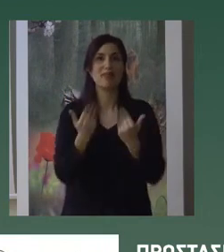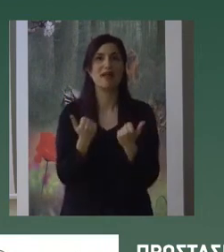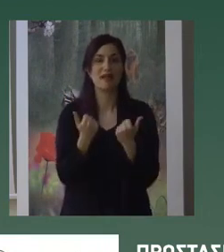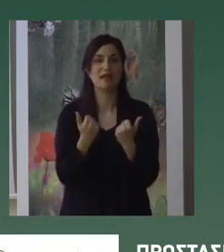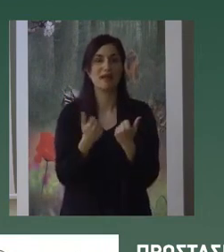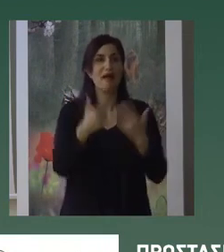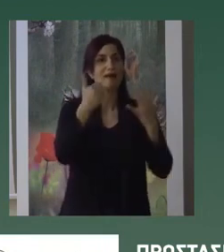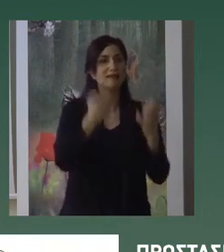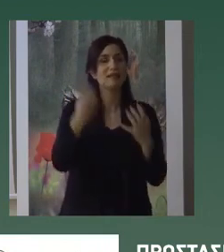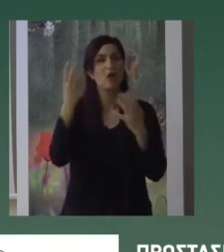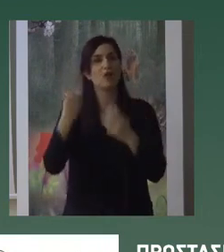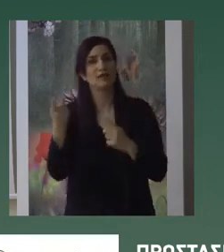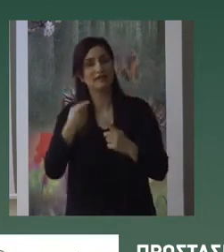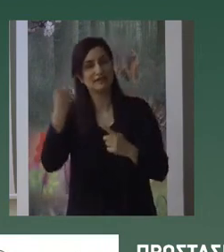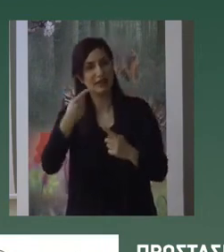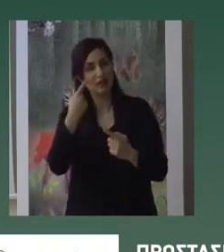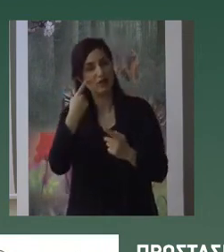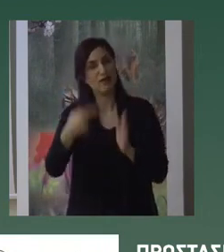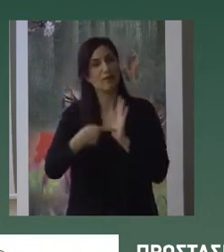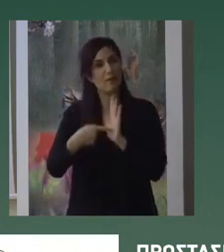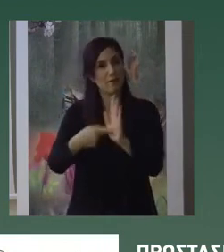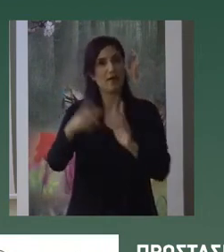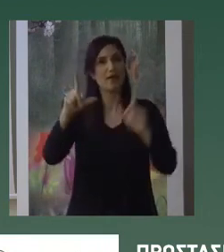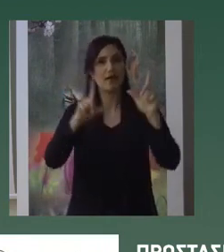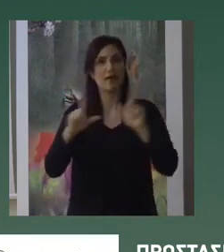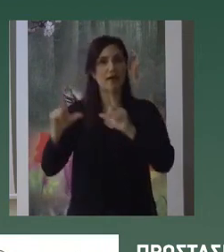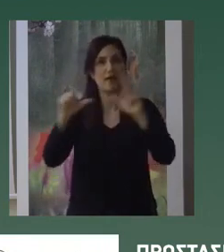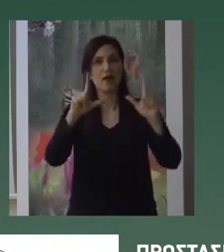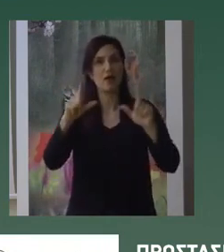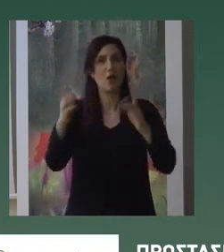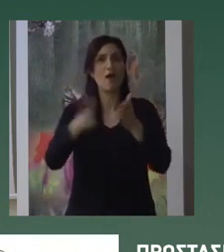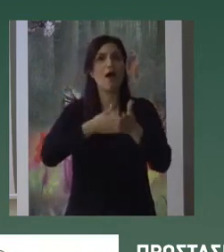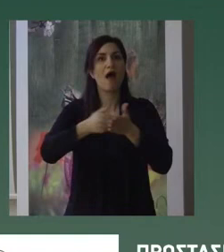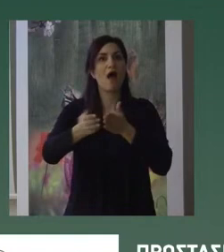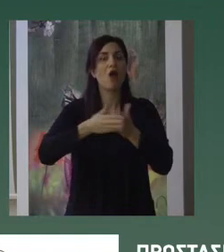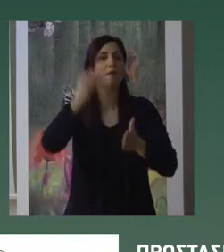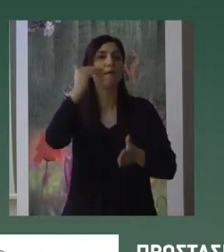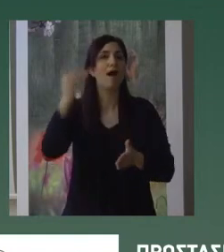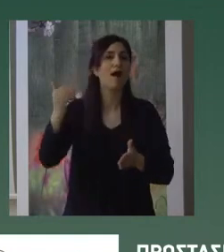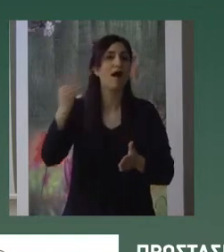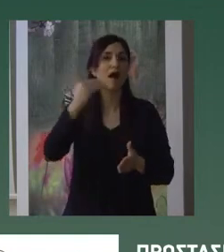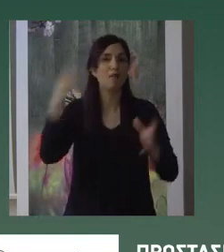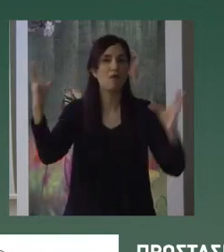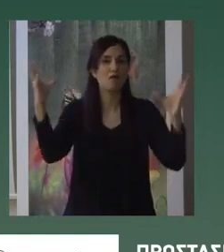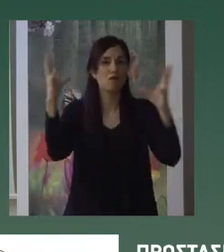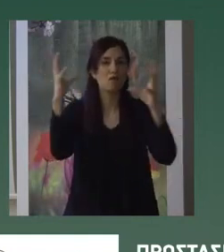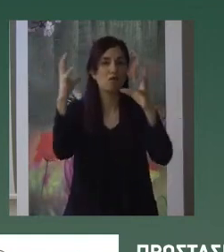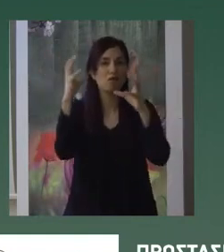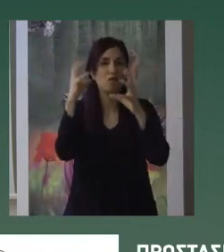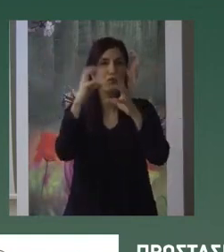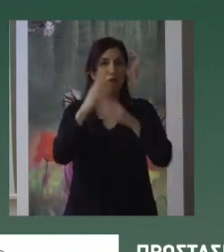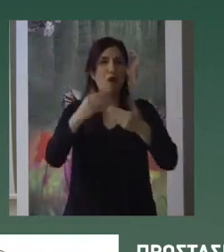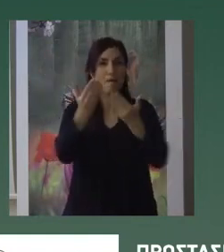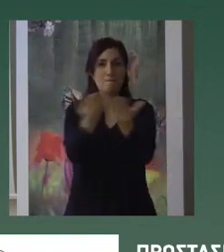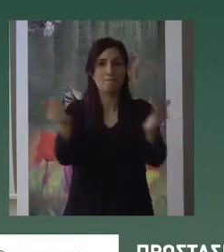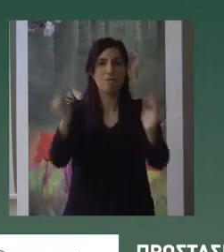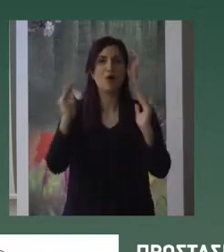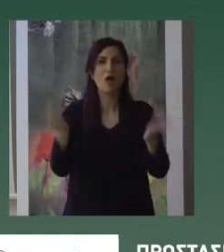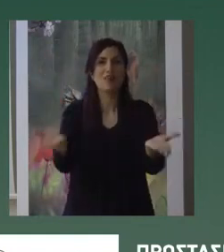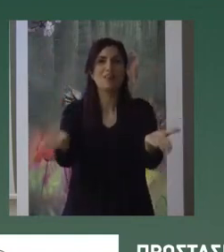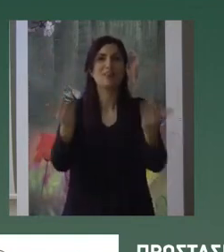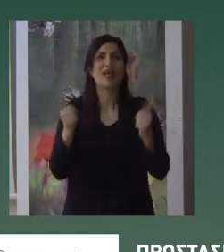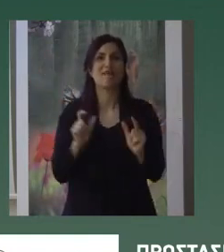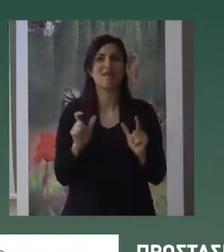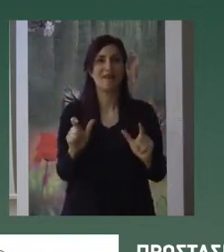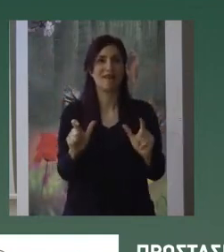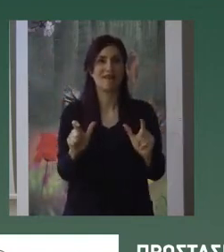80%-100%, 60%-80%, όσο γίνεται λιγότερο σκούρο το μόβ, αρχίζουν και είναι περισσότερα τα κτίρια που έχουν μόνωση. Αυτό σημαίνει ότι χρειάζεται